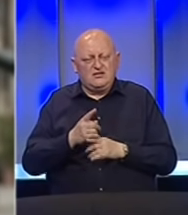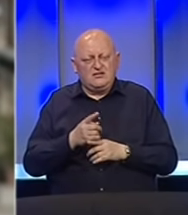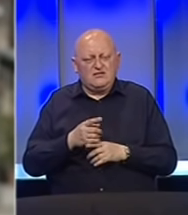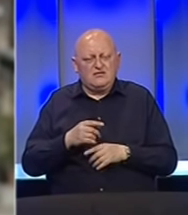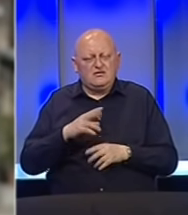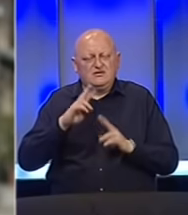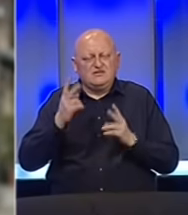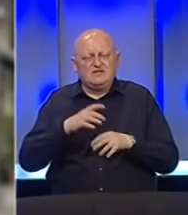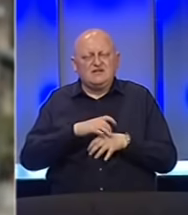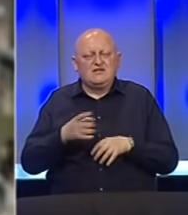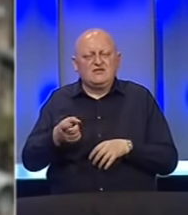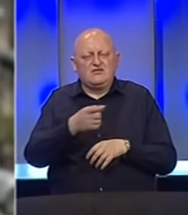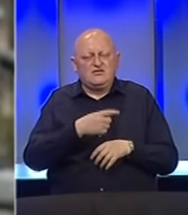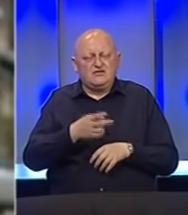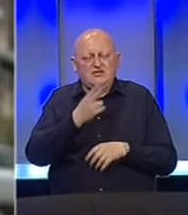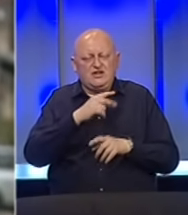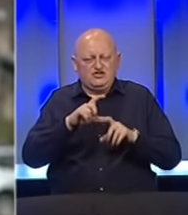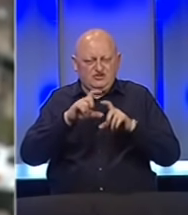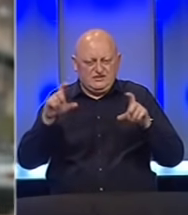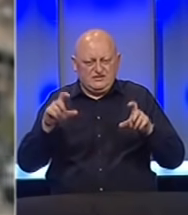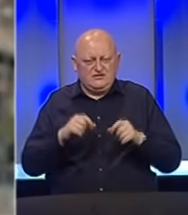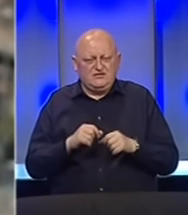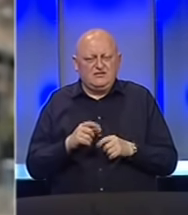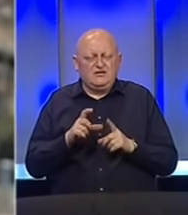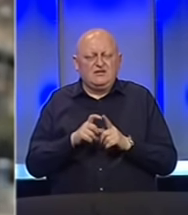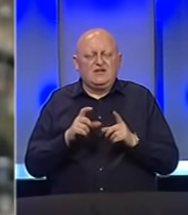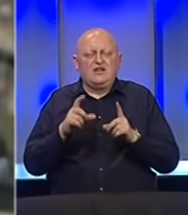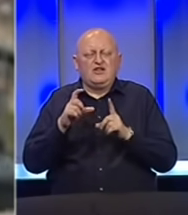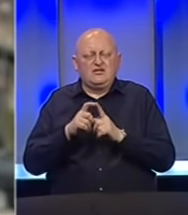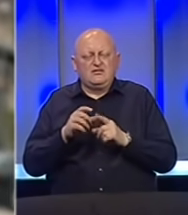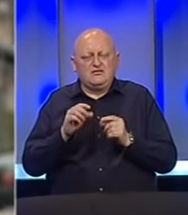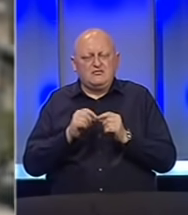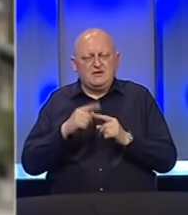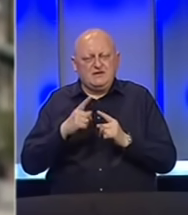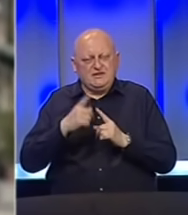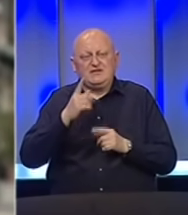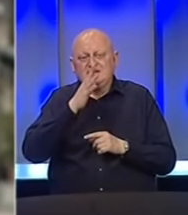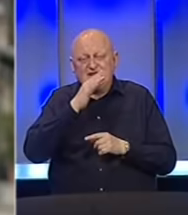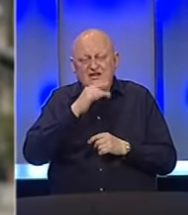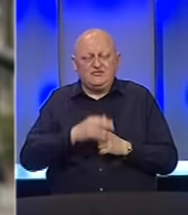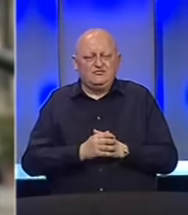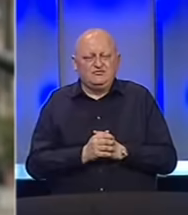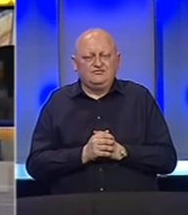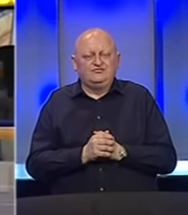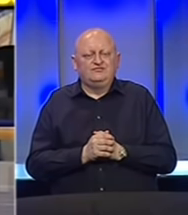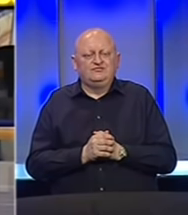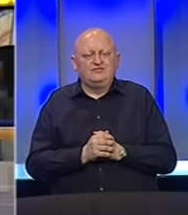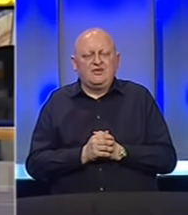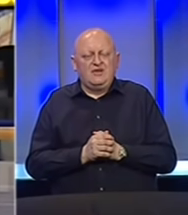Svjetske zdravstvene organizacije i nadležnih institucija. Dario Drmać, BHT1, Sarajevo.